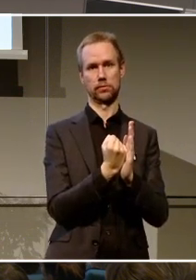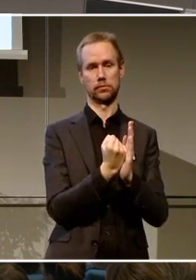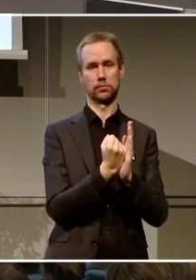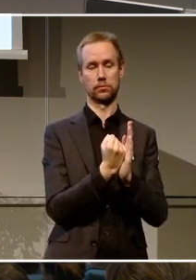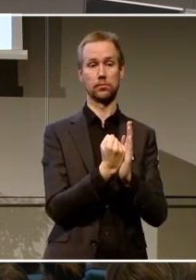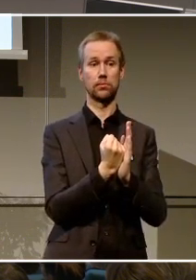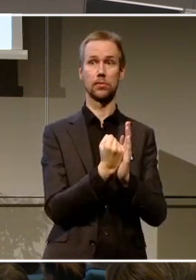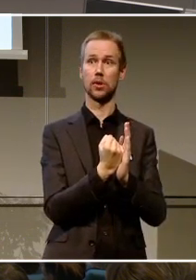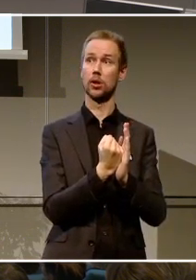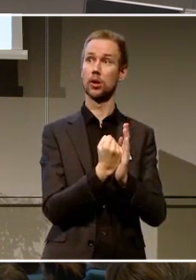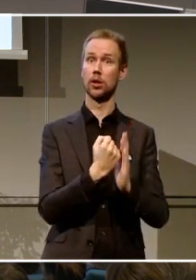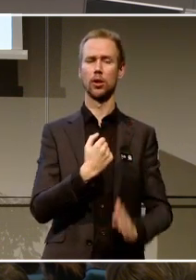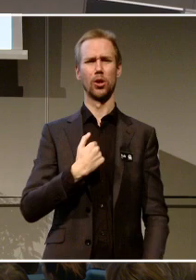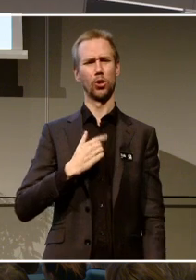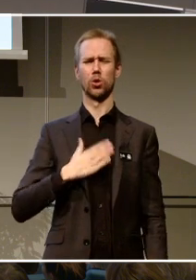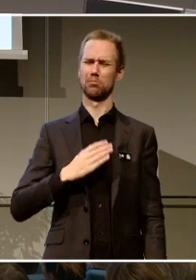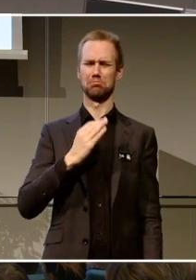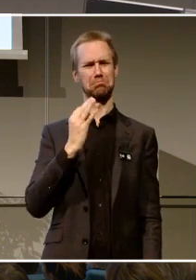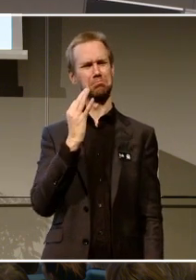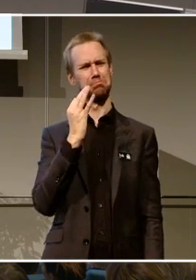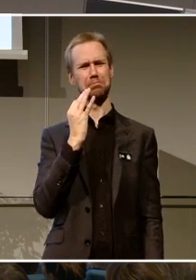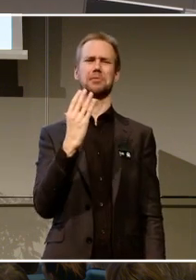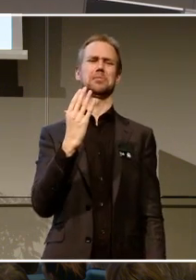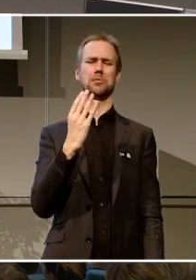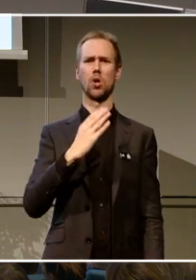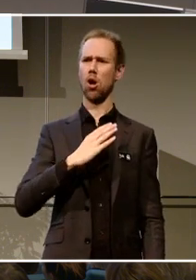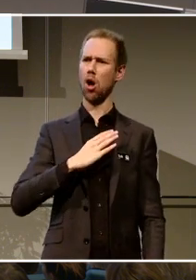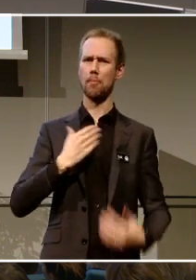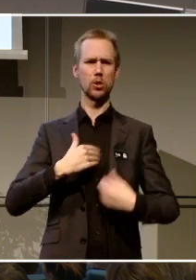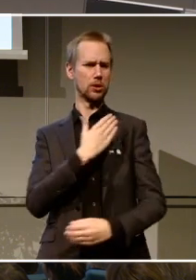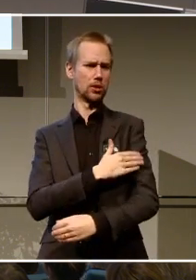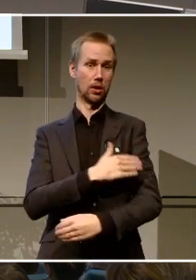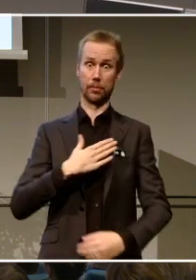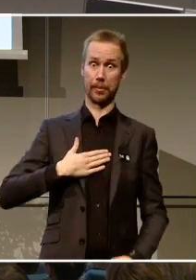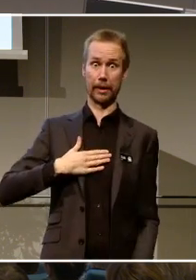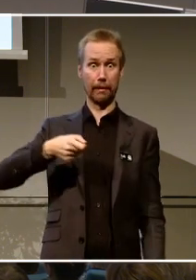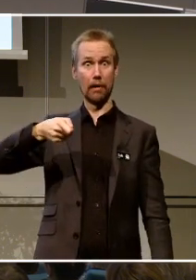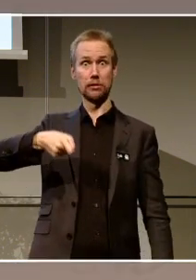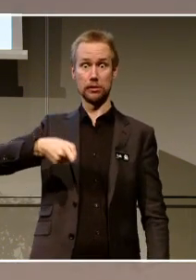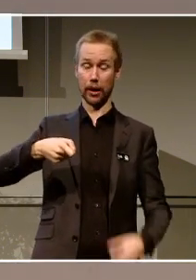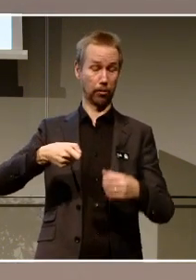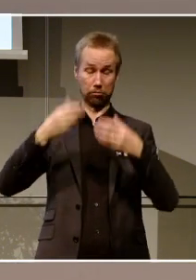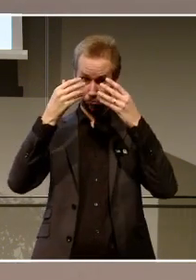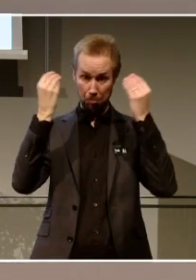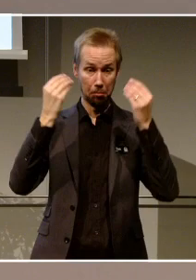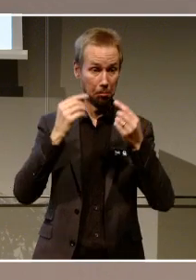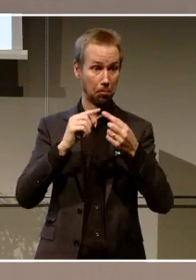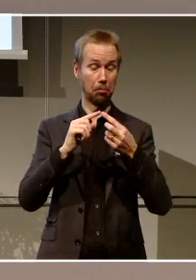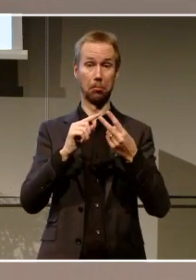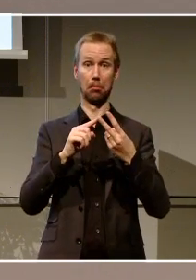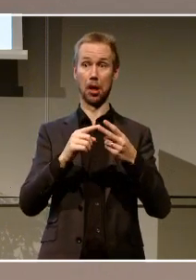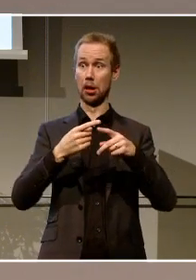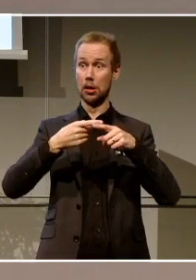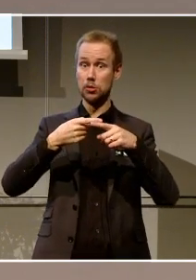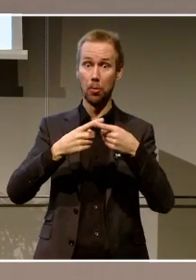det var superbra att ha en personlig assistent. Alltså jag tappar min handväska och jag springer ifrån saker och jag har inte med mig strumpor